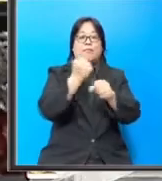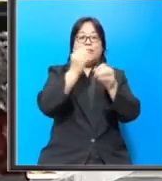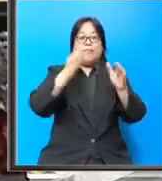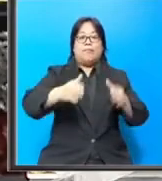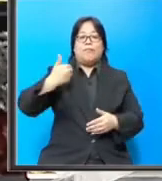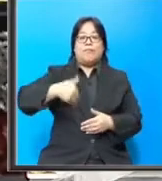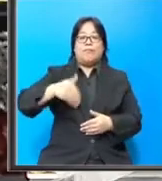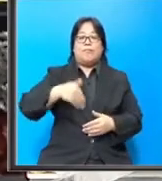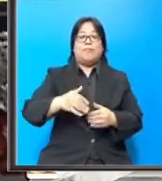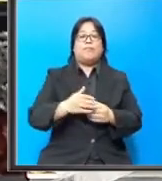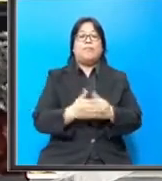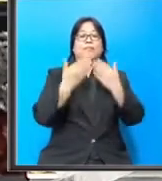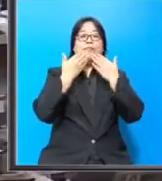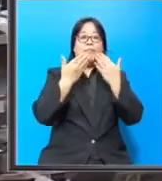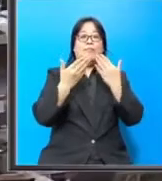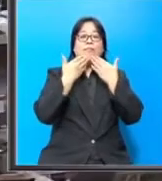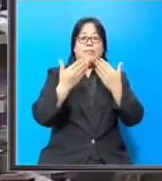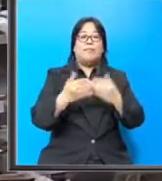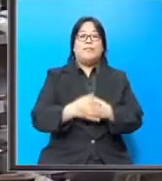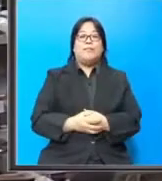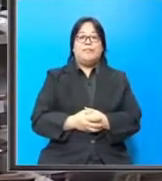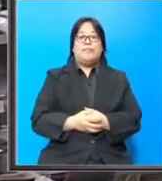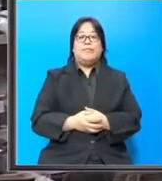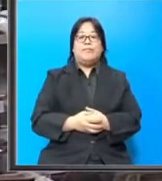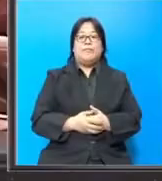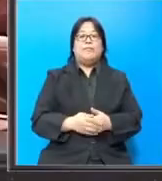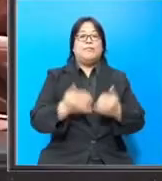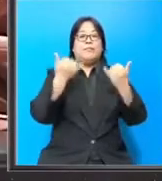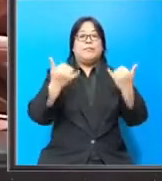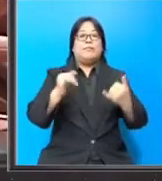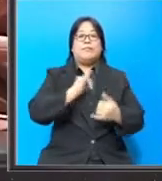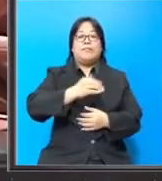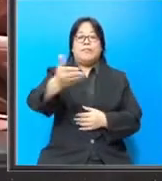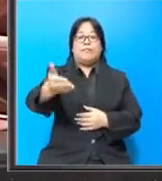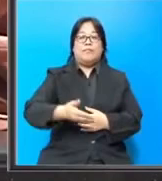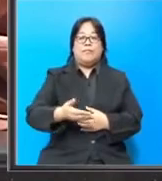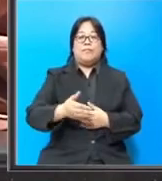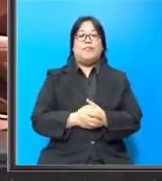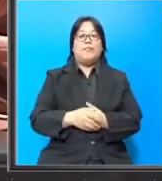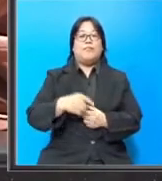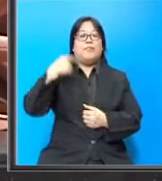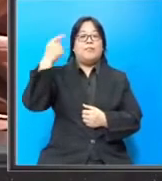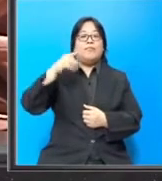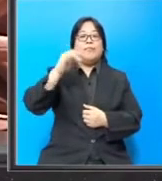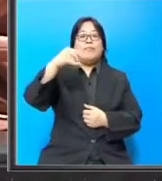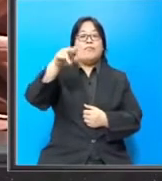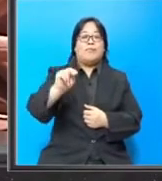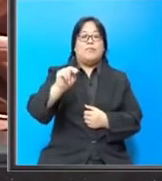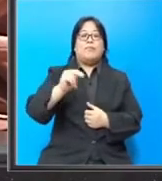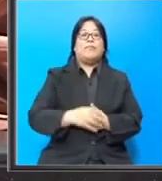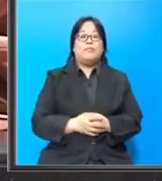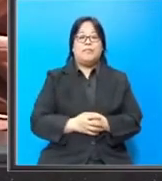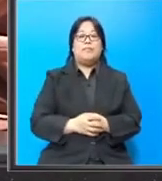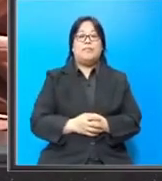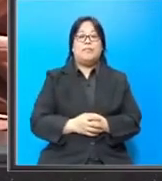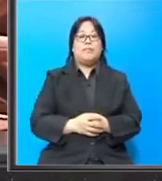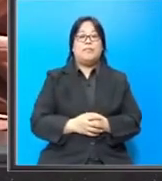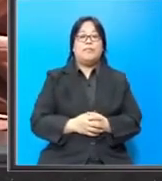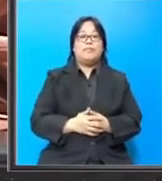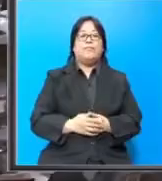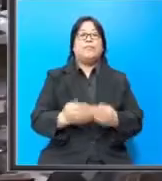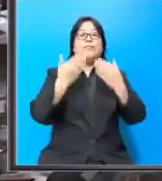Hai Kerja Asing surat kasih Sekarang saya masih ganjang Gom acuan Chan minkey